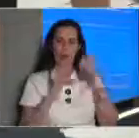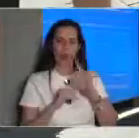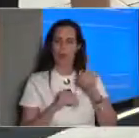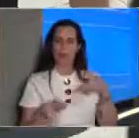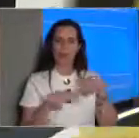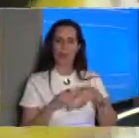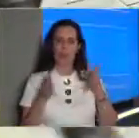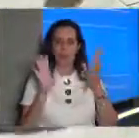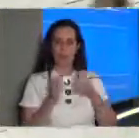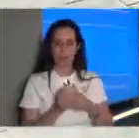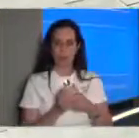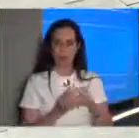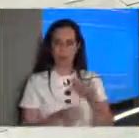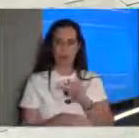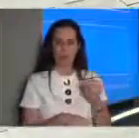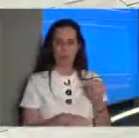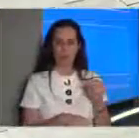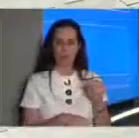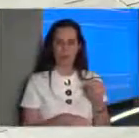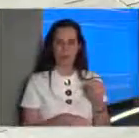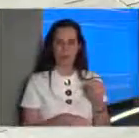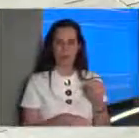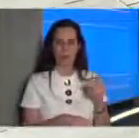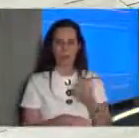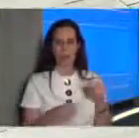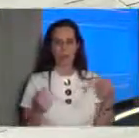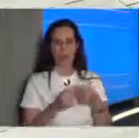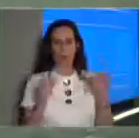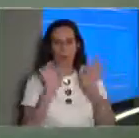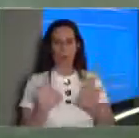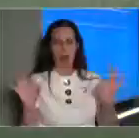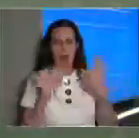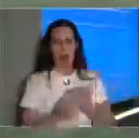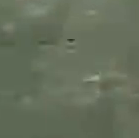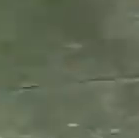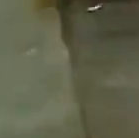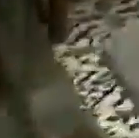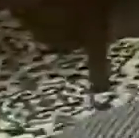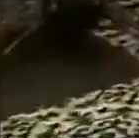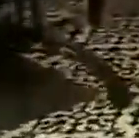חייב להתערב יותר מדי בנושאים שלא קשורים בכלל.